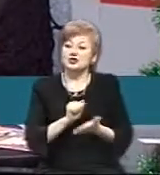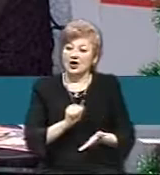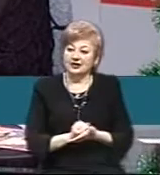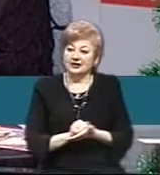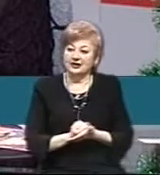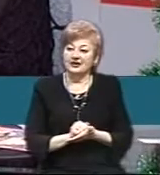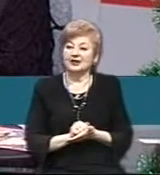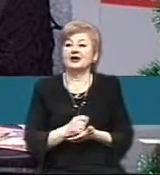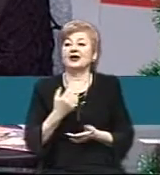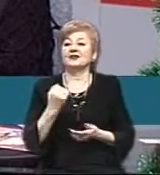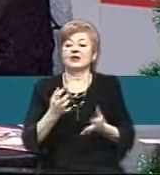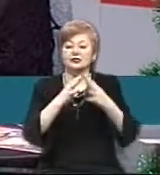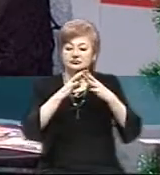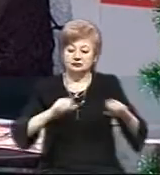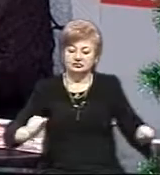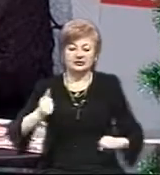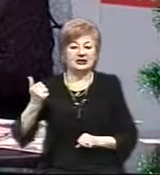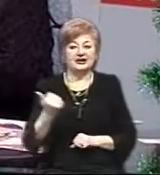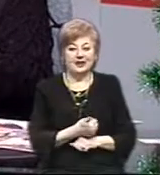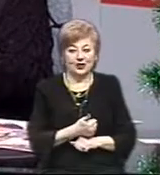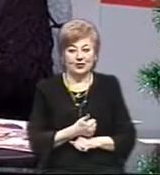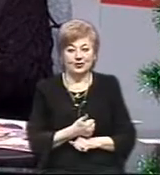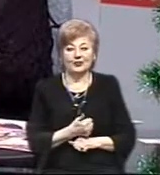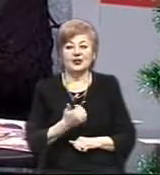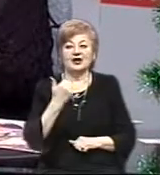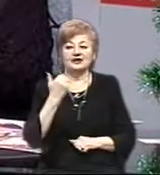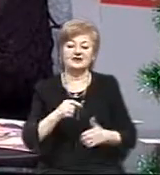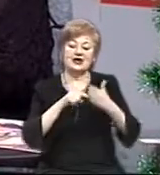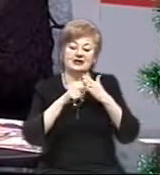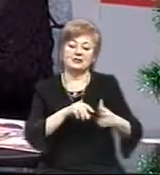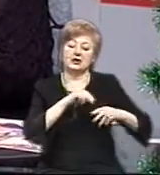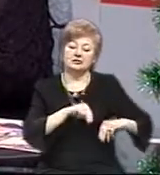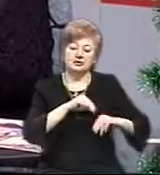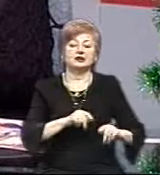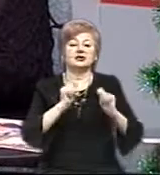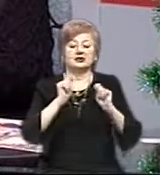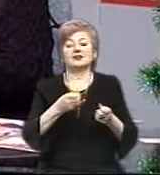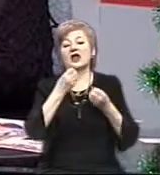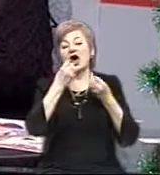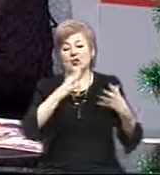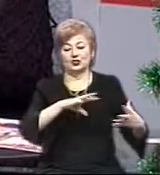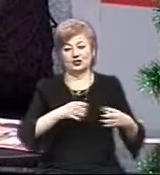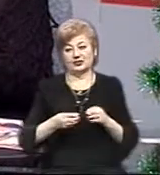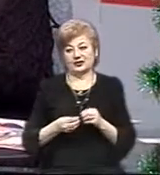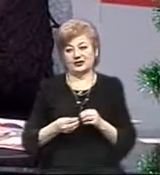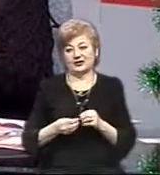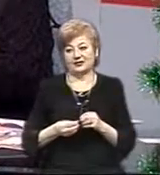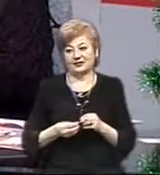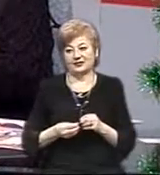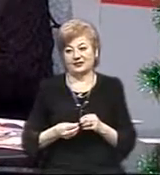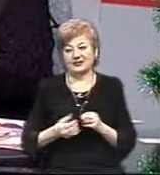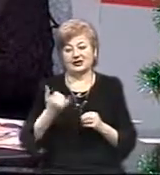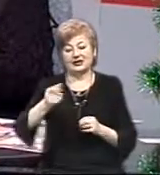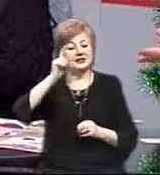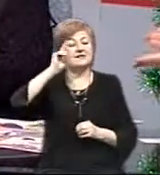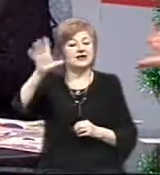Весь перший наклад розкупили за тиждень. Твоя наполеглива праця дала плідні результати. Тепер ти